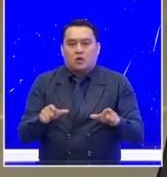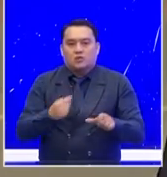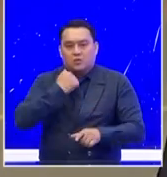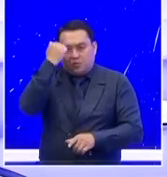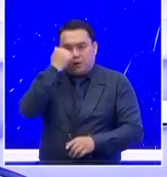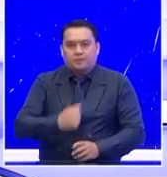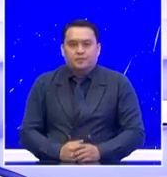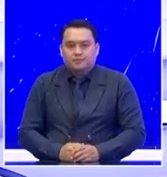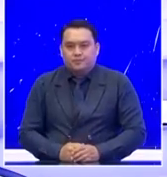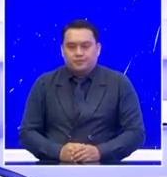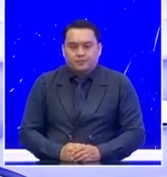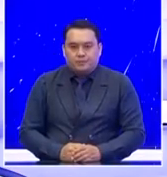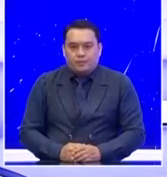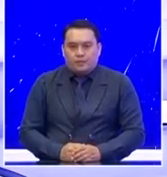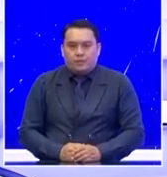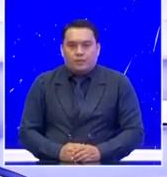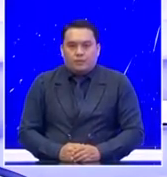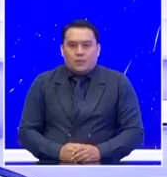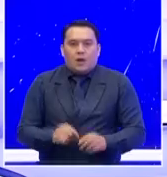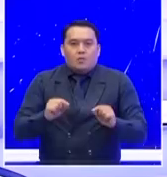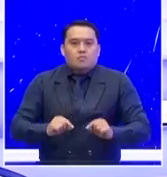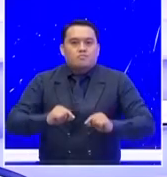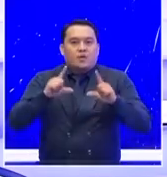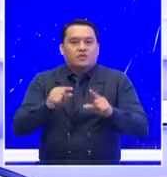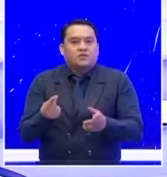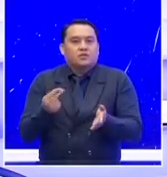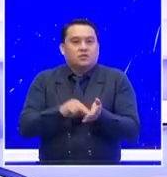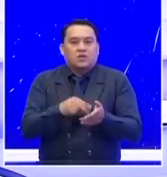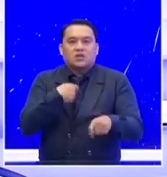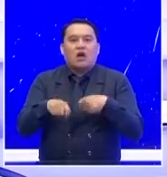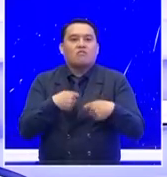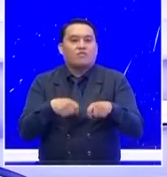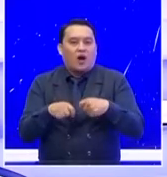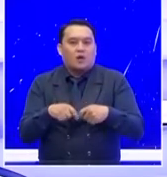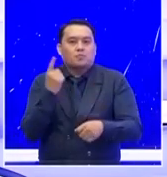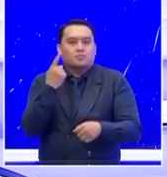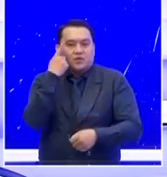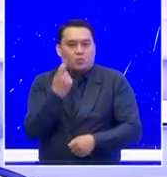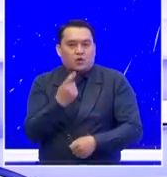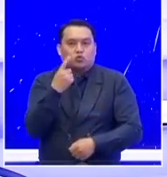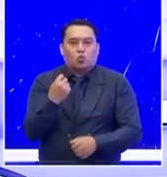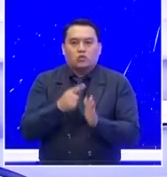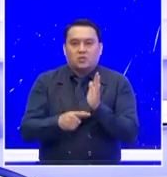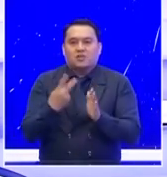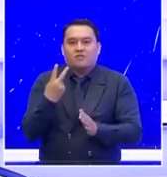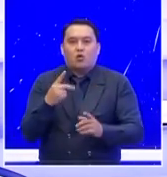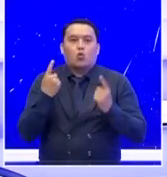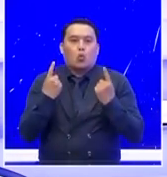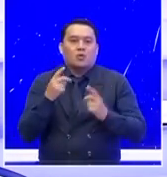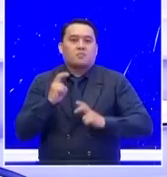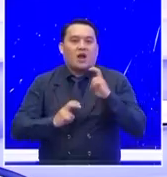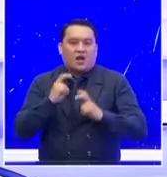благодарю. О необоснованном повышении цен на социально значимые товары предупреждены 172